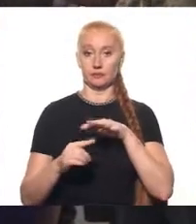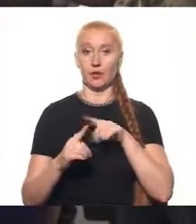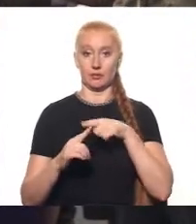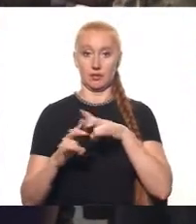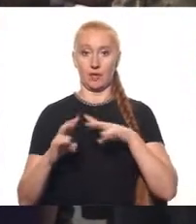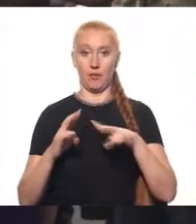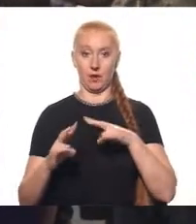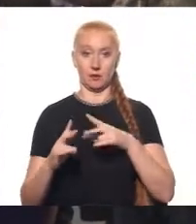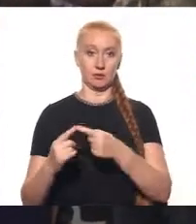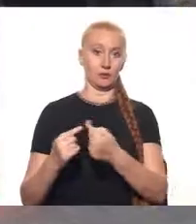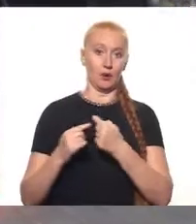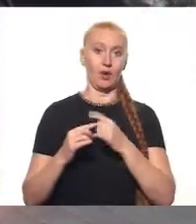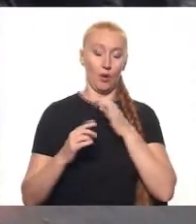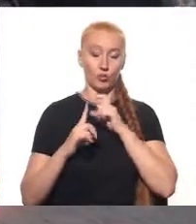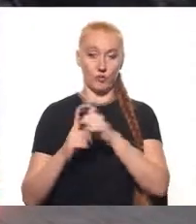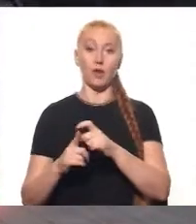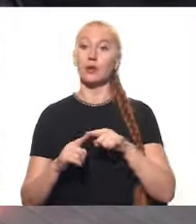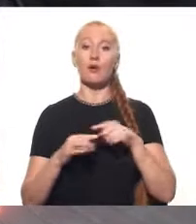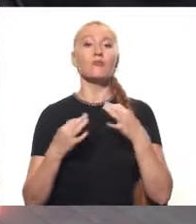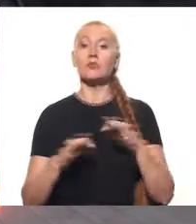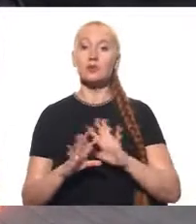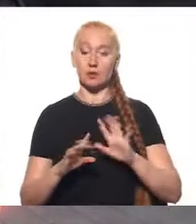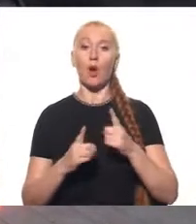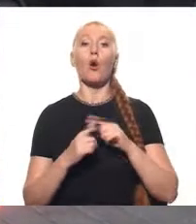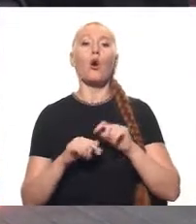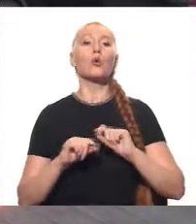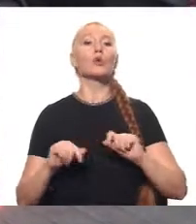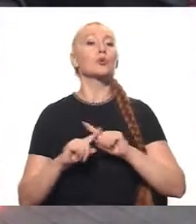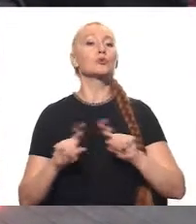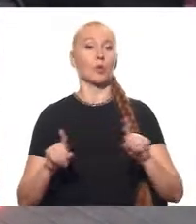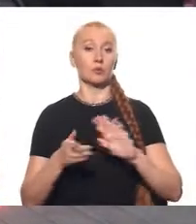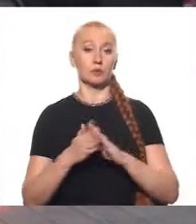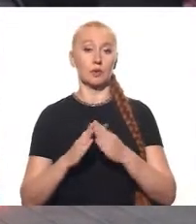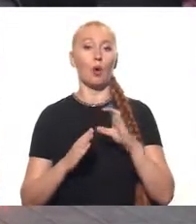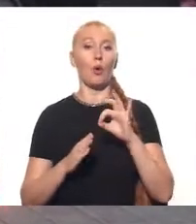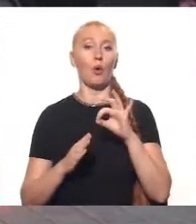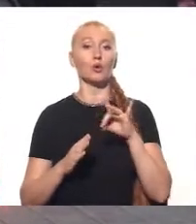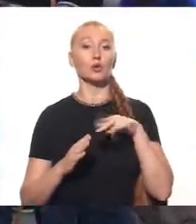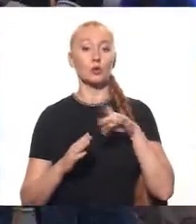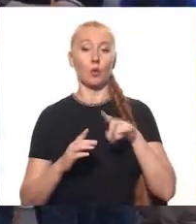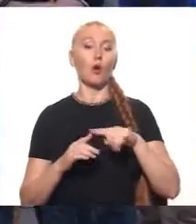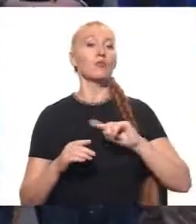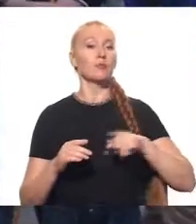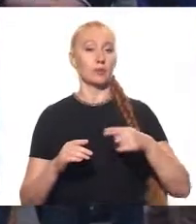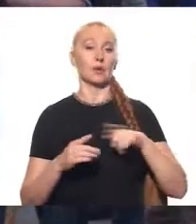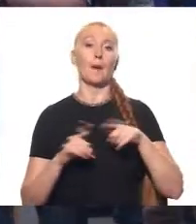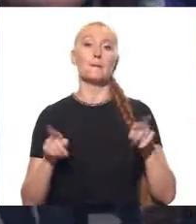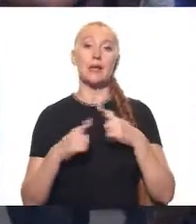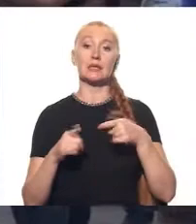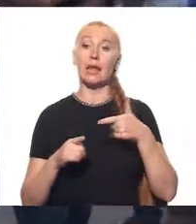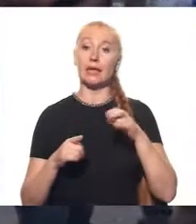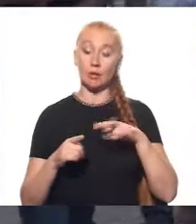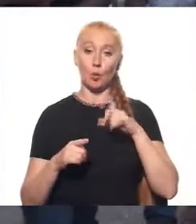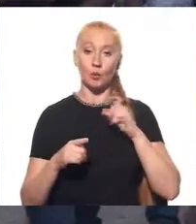обстріли бойовиків. А також не допустити надання особливого статусу ОРДЛО. Учасники заходу висловили свої вимоги. Заспівали гімн